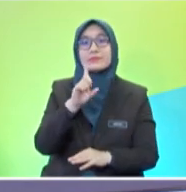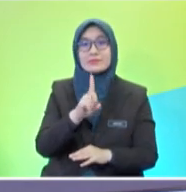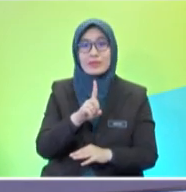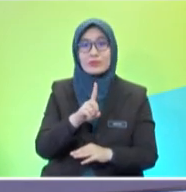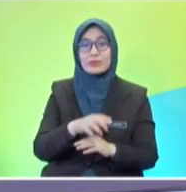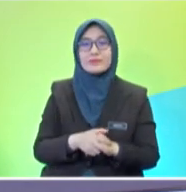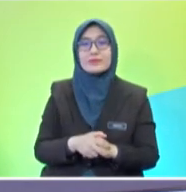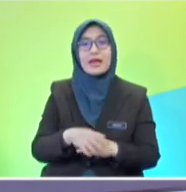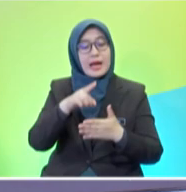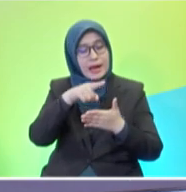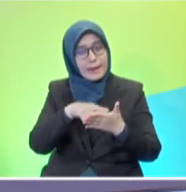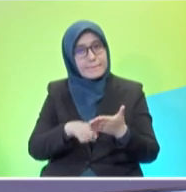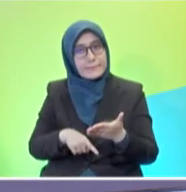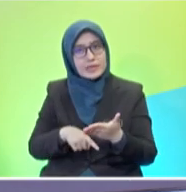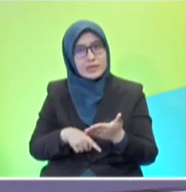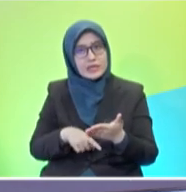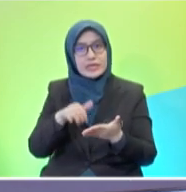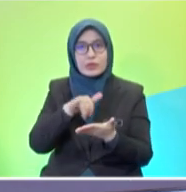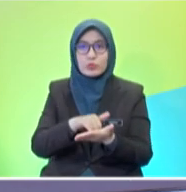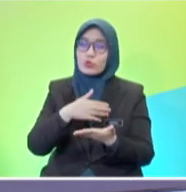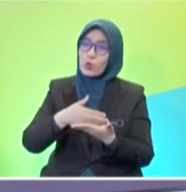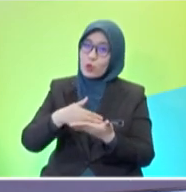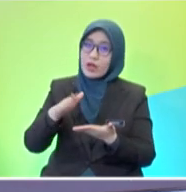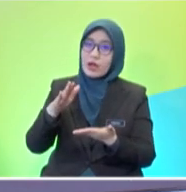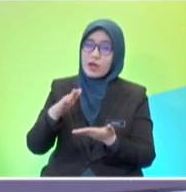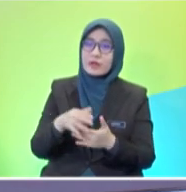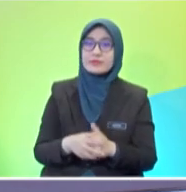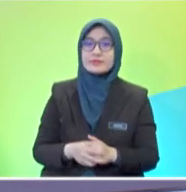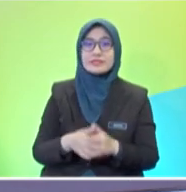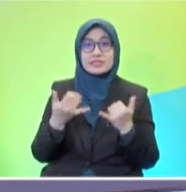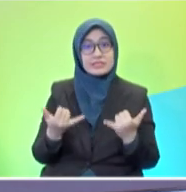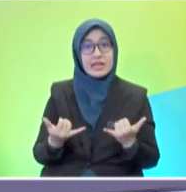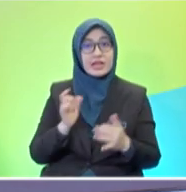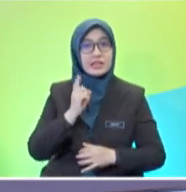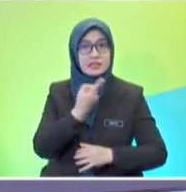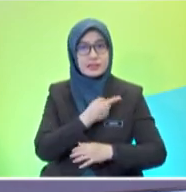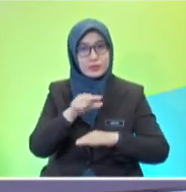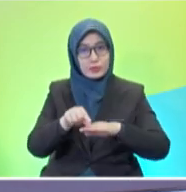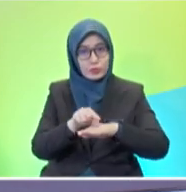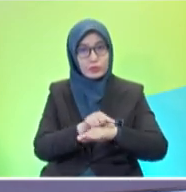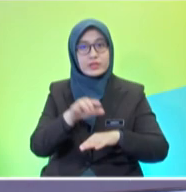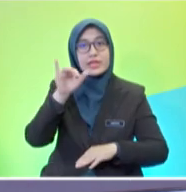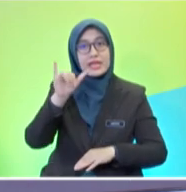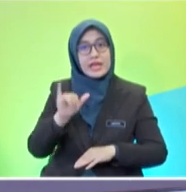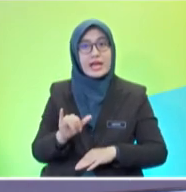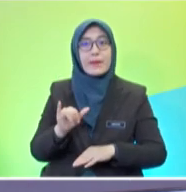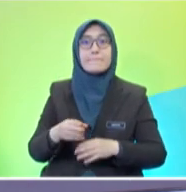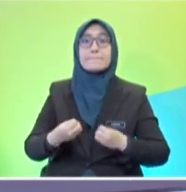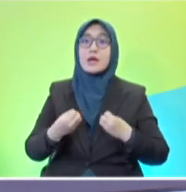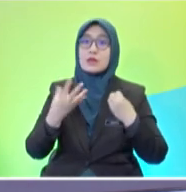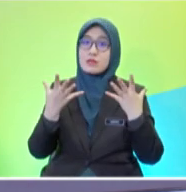tolak sekarang nih kita nggak guna kan bilangnya yang banyak untuk kita buat permainan Oke jadi kita